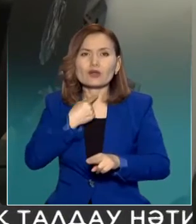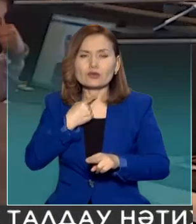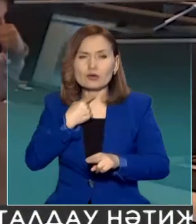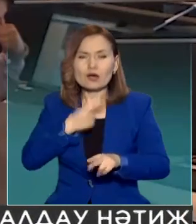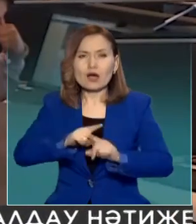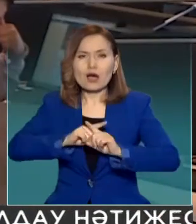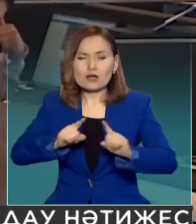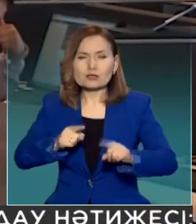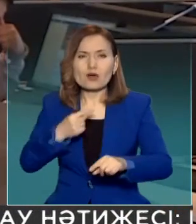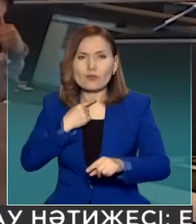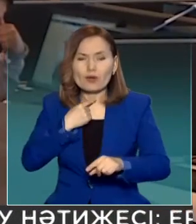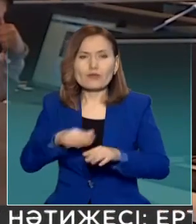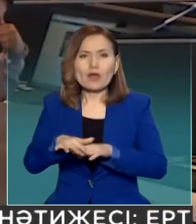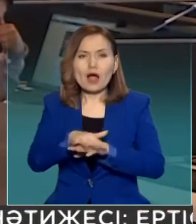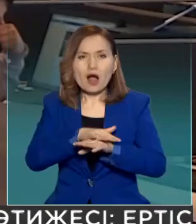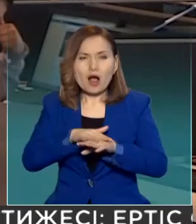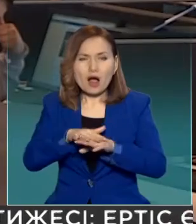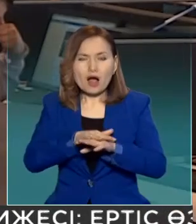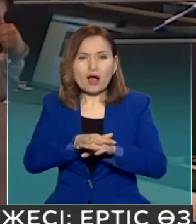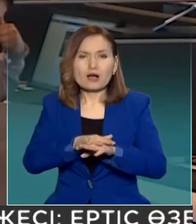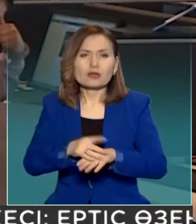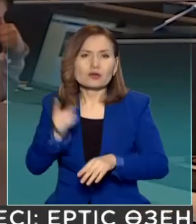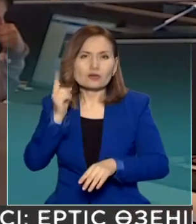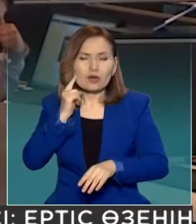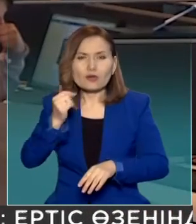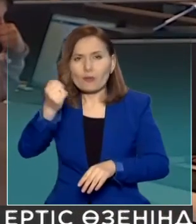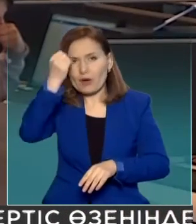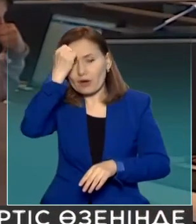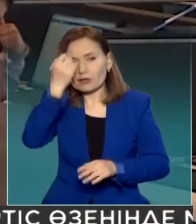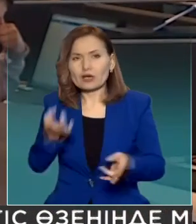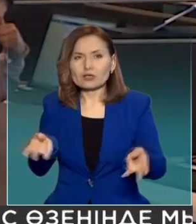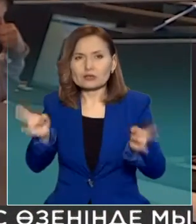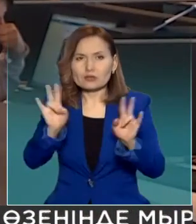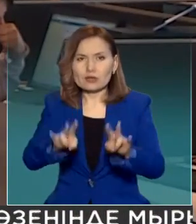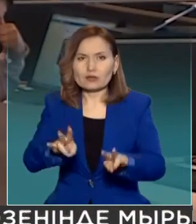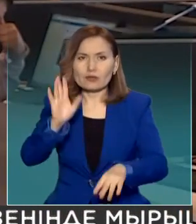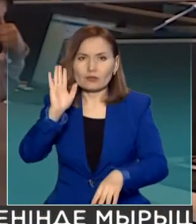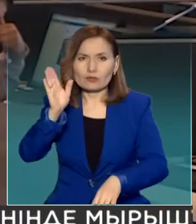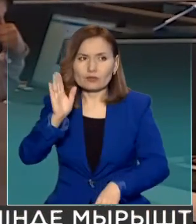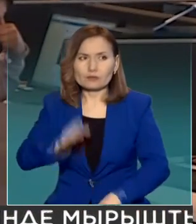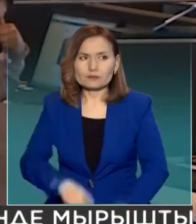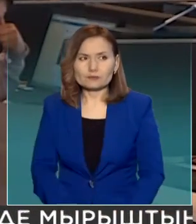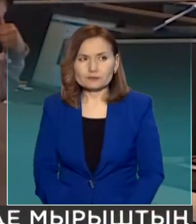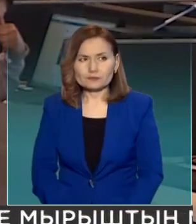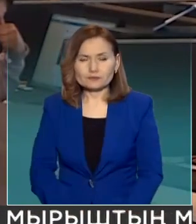дауысы көпшіліктің жадында мәңгі сақталары сөзсіз.